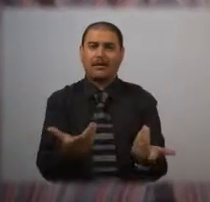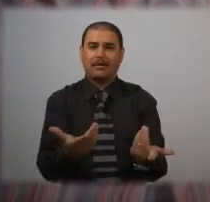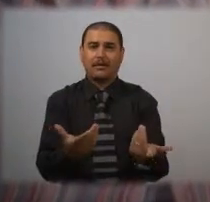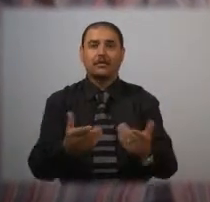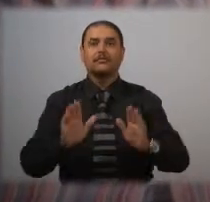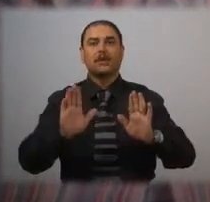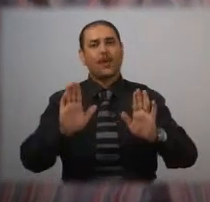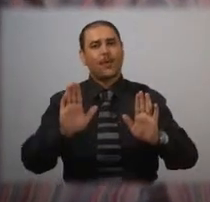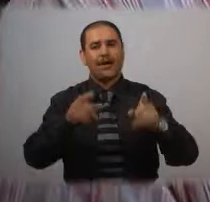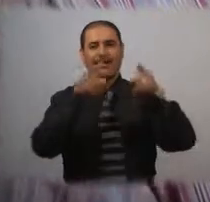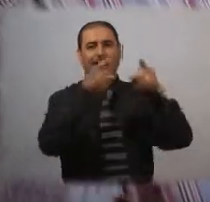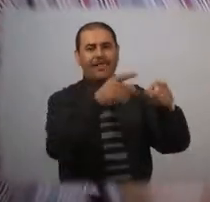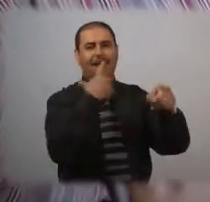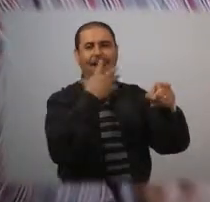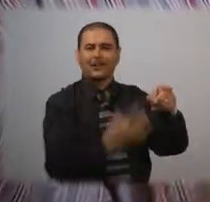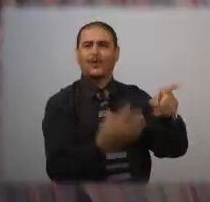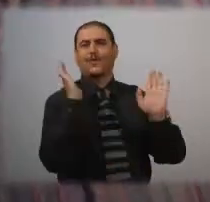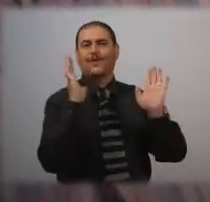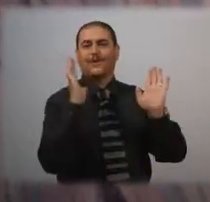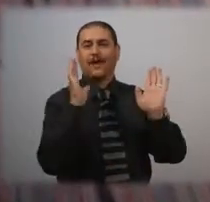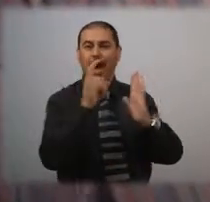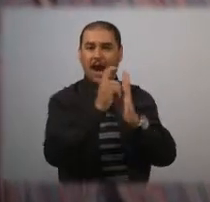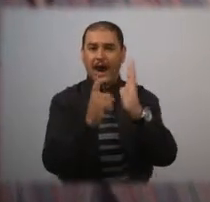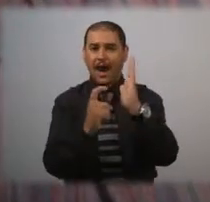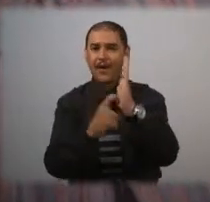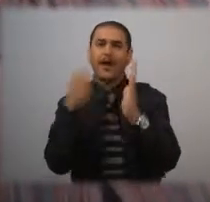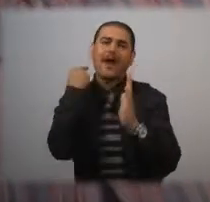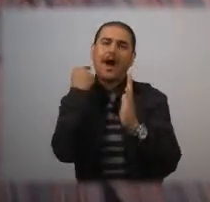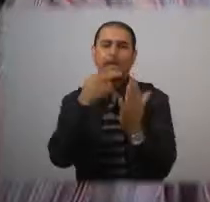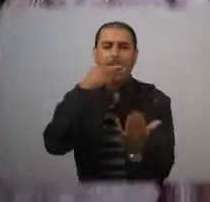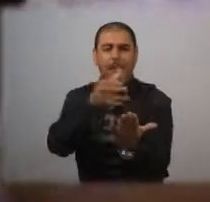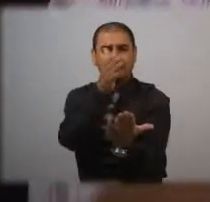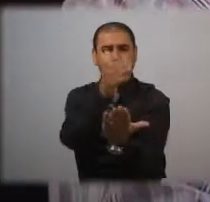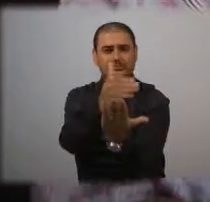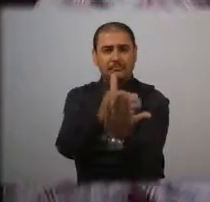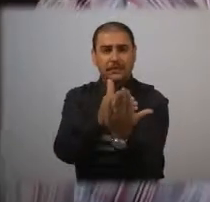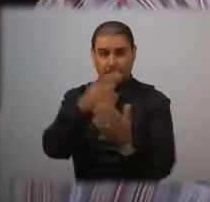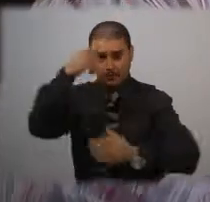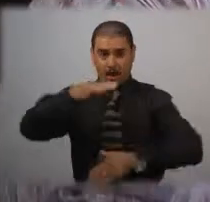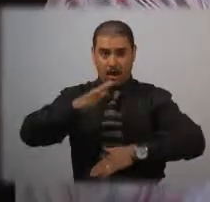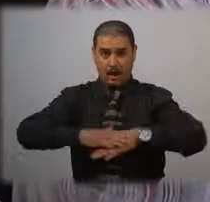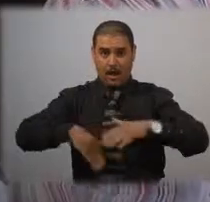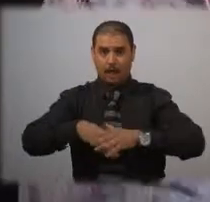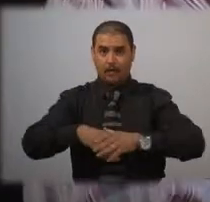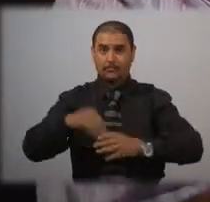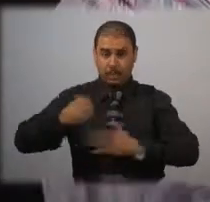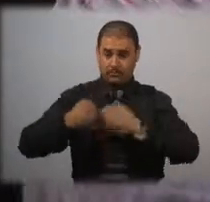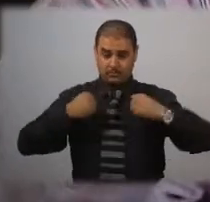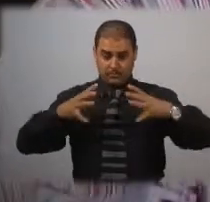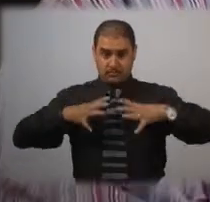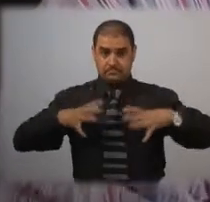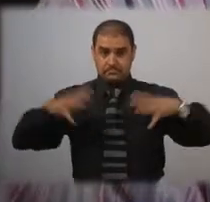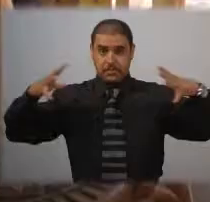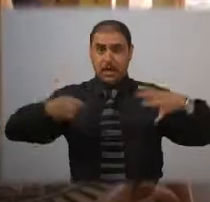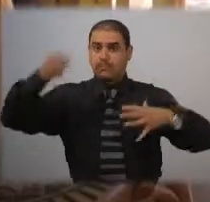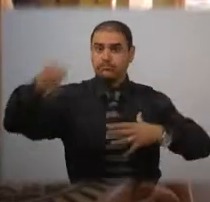معك بصير الحق عليك يا سلام طب احكي عادي زينا هيك نصوص المواد شو احكي زينا؟ بعدين اذا كل واحد بياخذ حقه بيده بصير المجتمع غبي والقوي